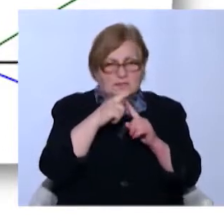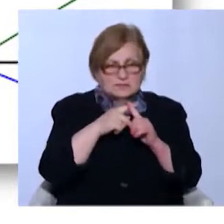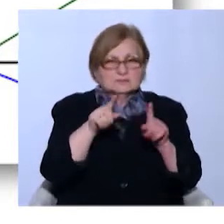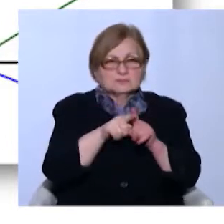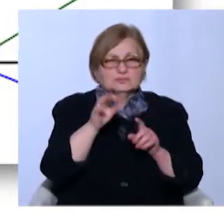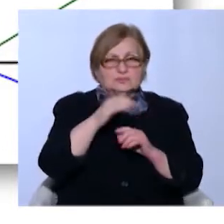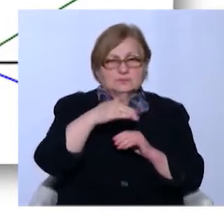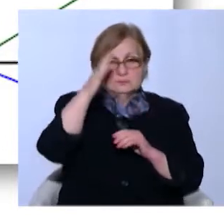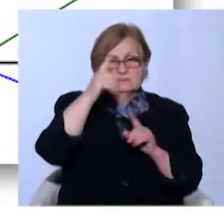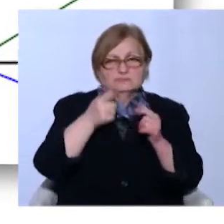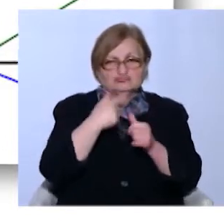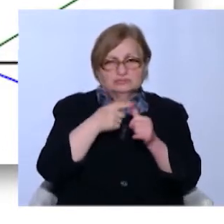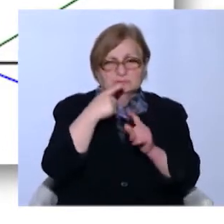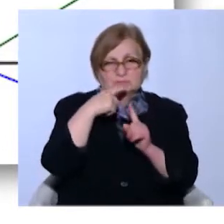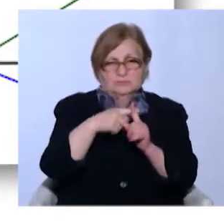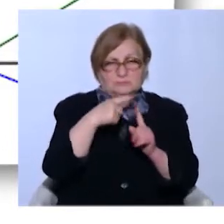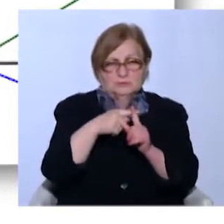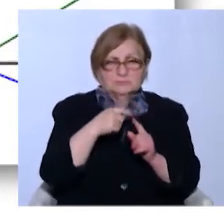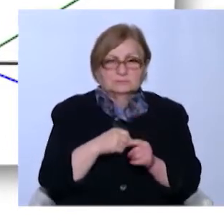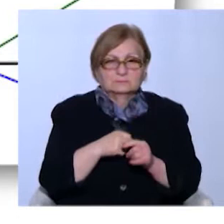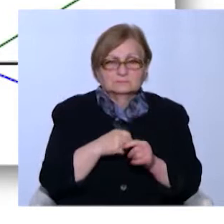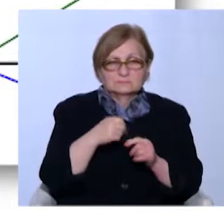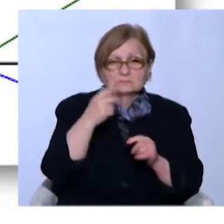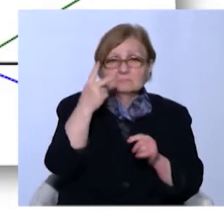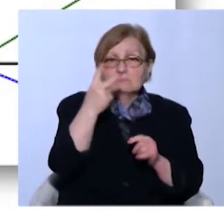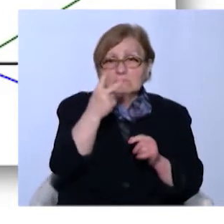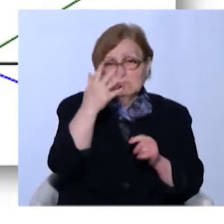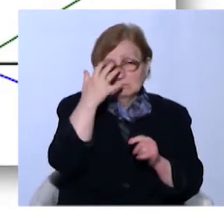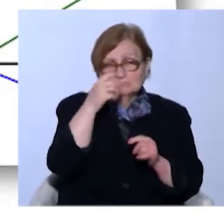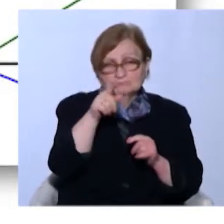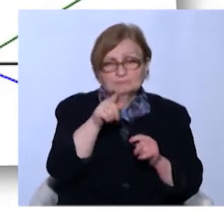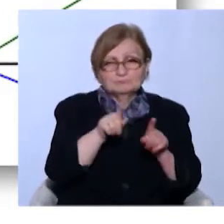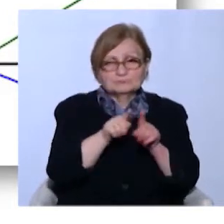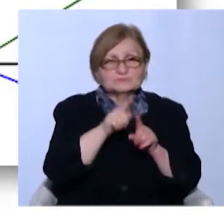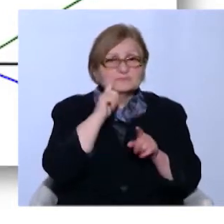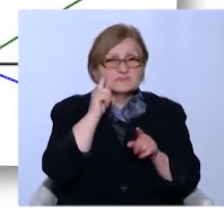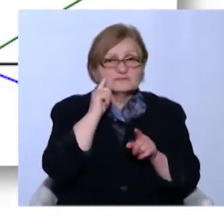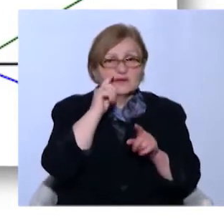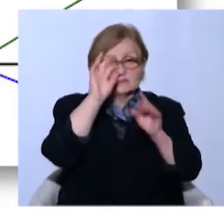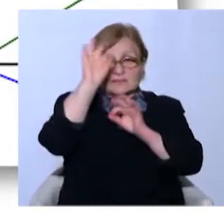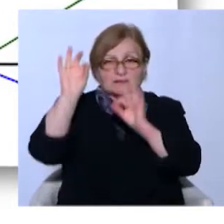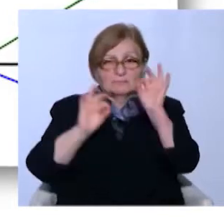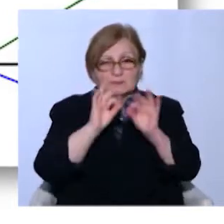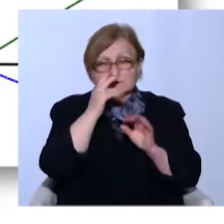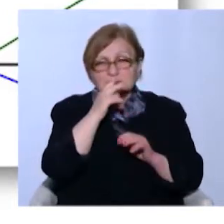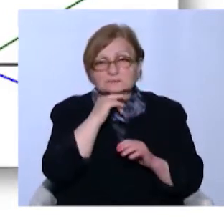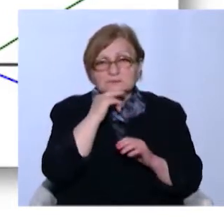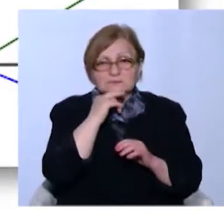მარჯვნივ. ამ შემთხვევაში შეესაბამება თუ ხედავთ მეორე ფოტოზე ასევე მწვანე გრაფიკი და